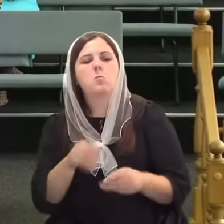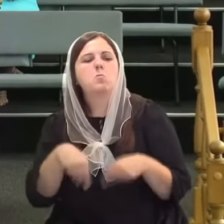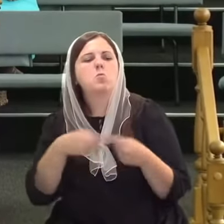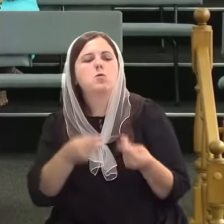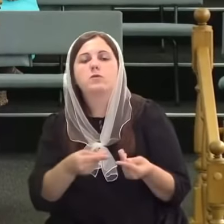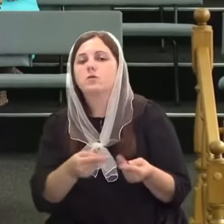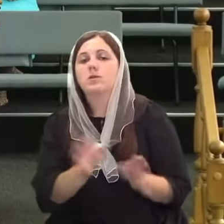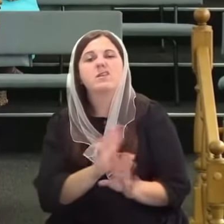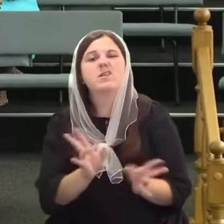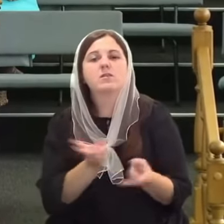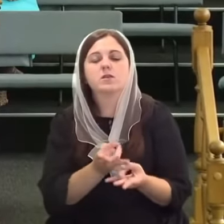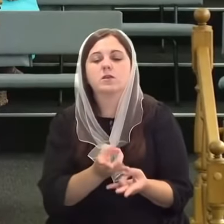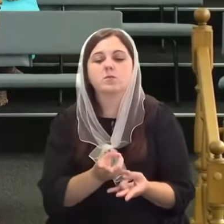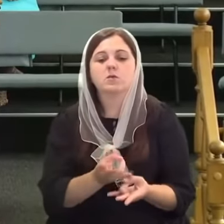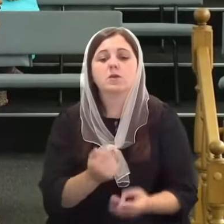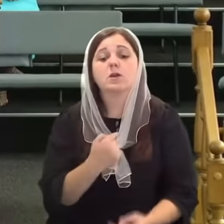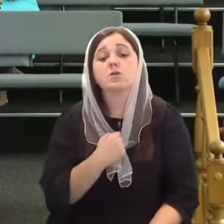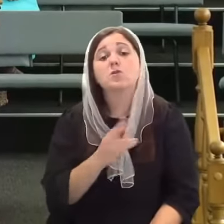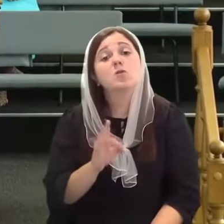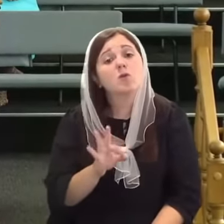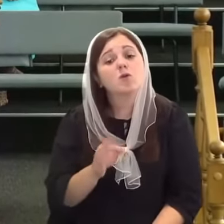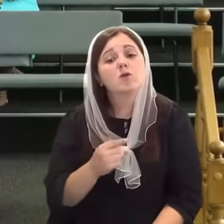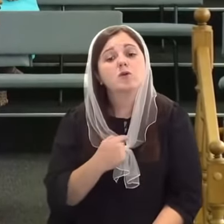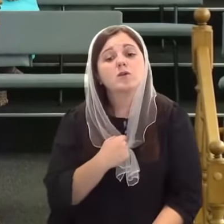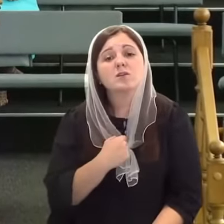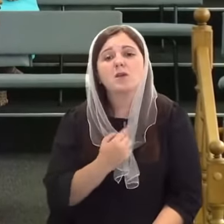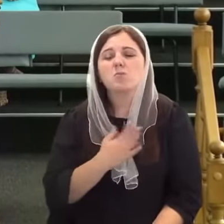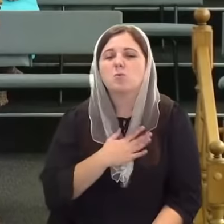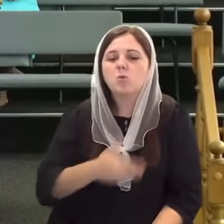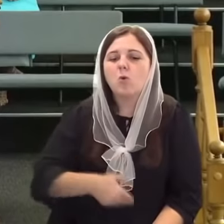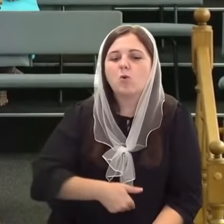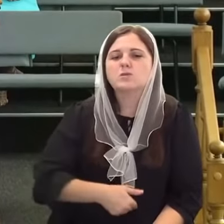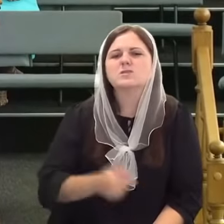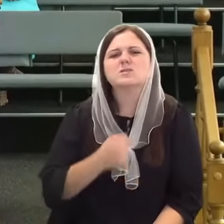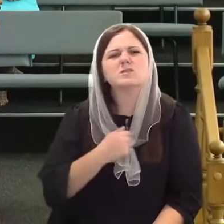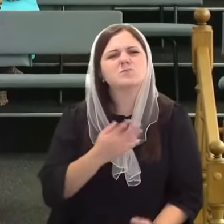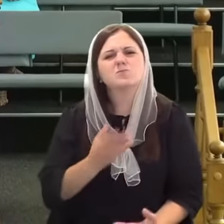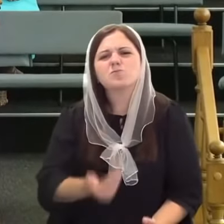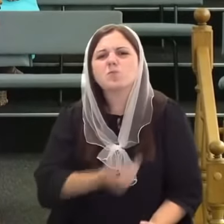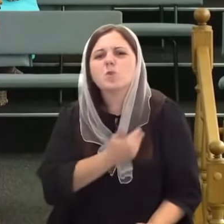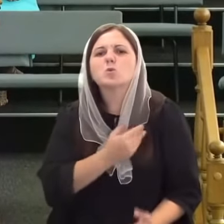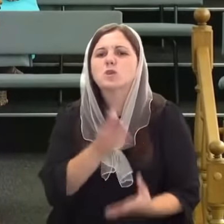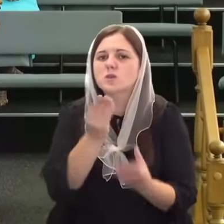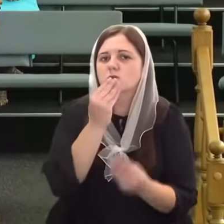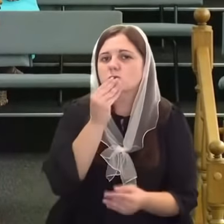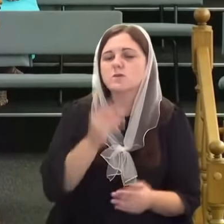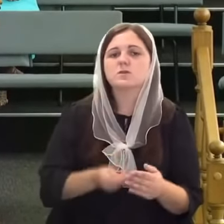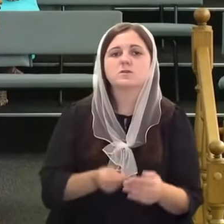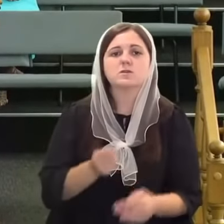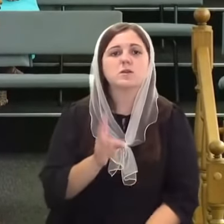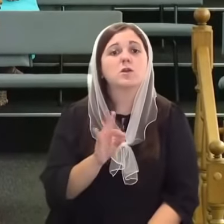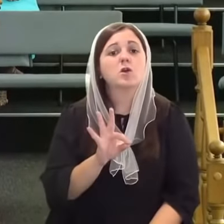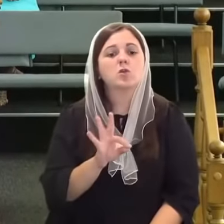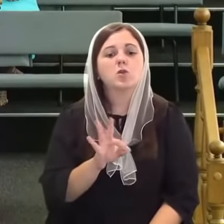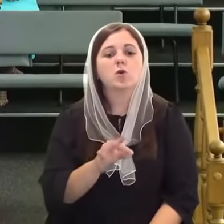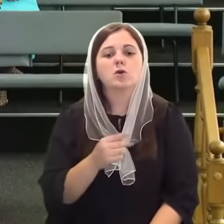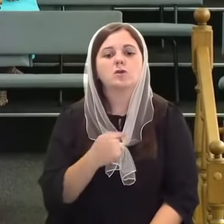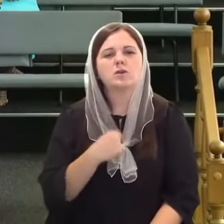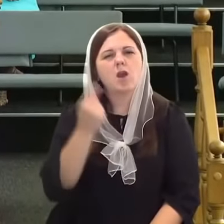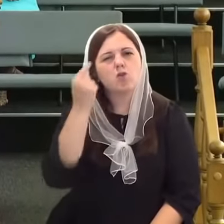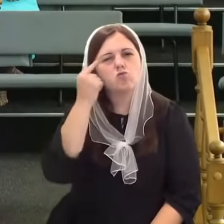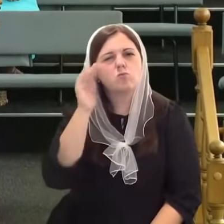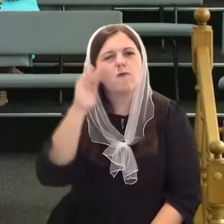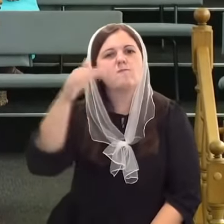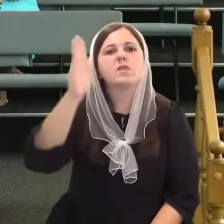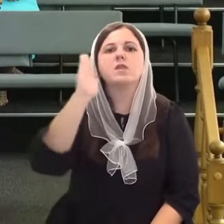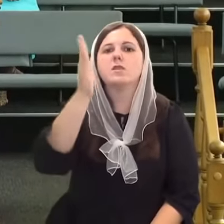ваши пирожки, хотя буду с вами честен, мы были голодные, я бы с удовольствием съел бы их. Но я немножко думал